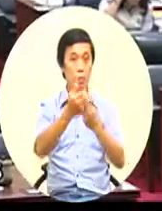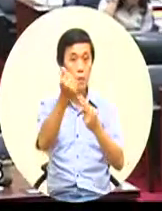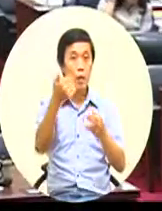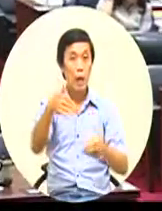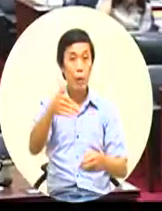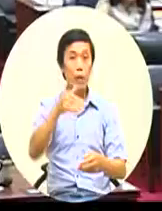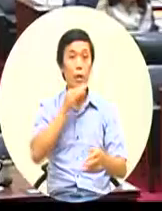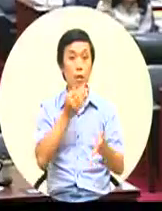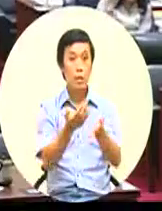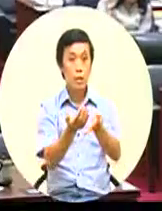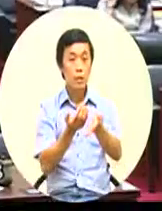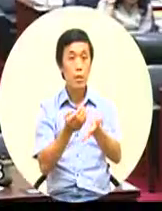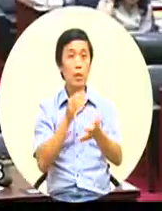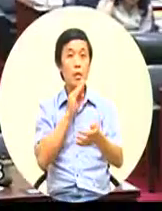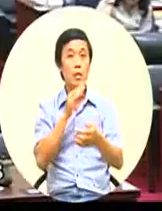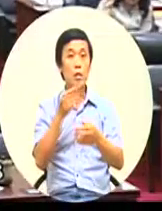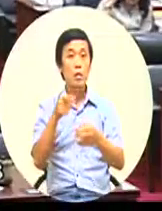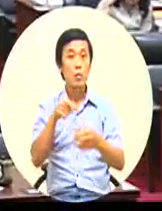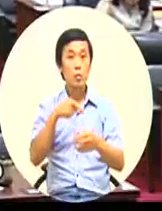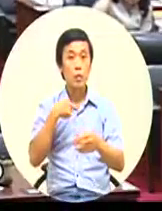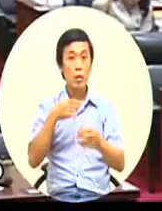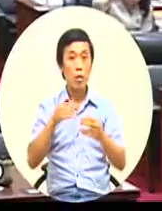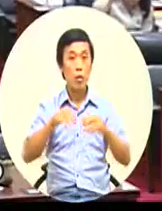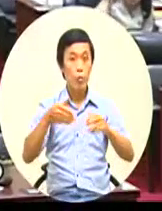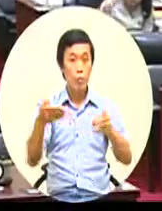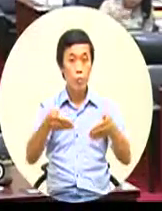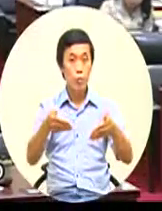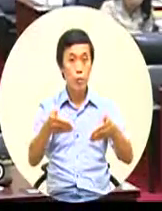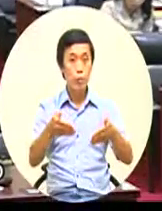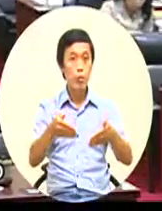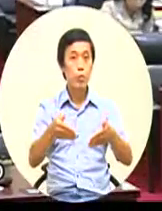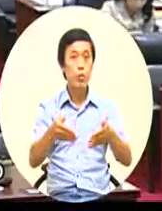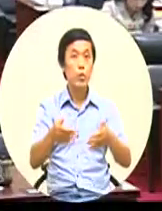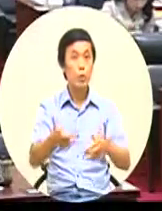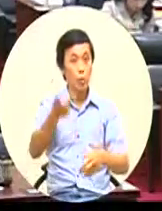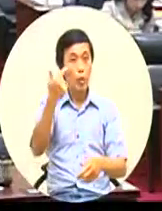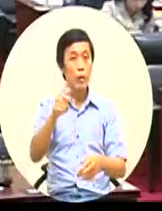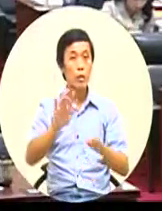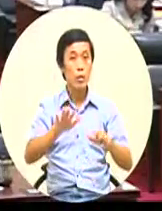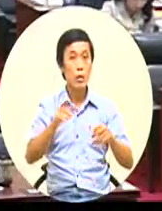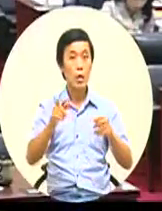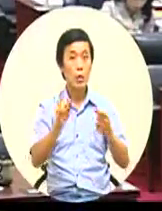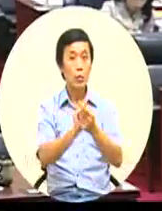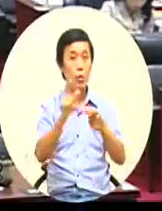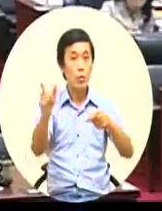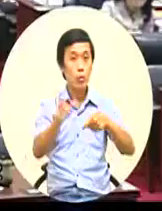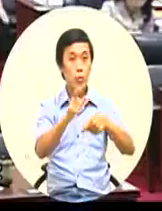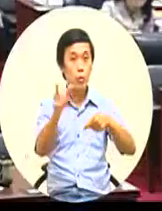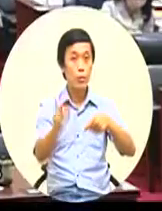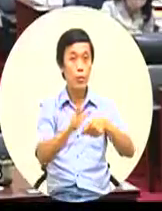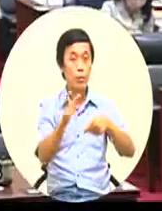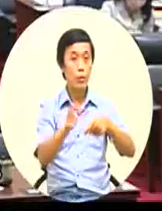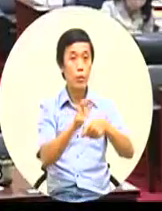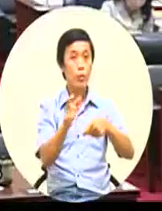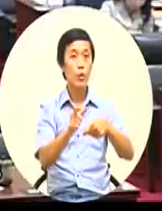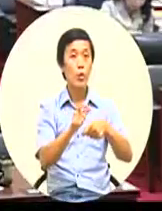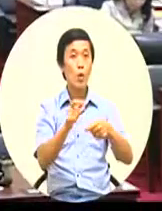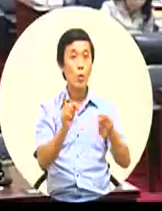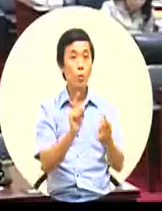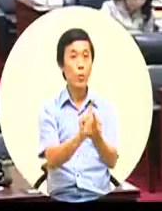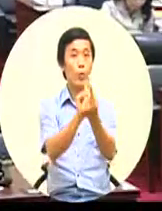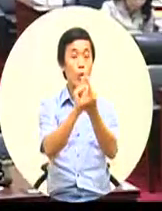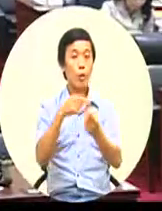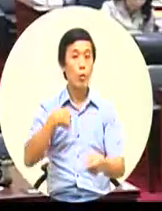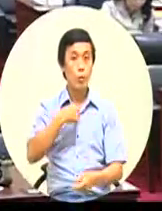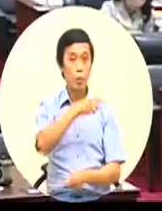就可以服务我们的市民朋友。经过今嘛这么多的墙台清洗，我们的南台湾也好，其他地区也好，但是